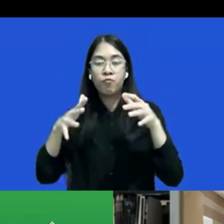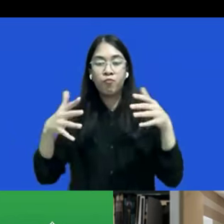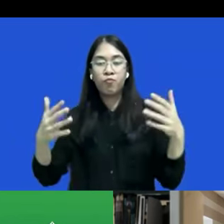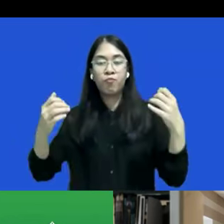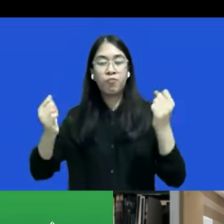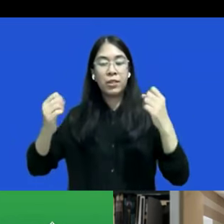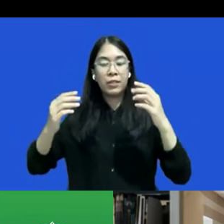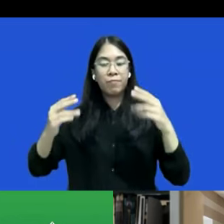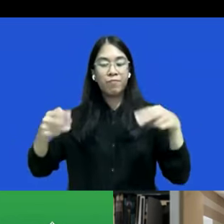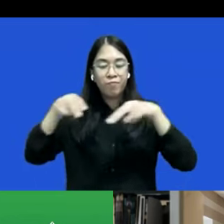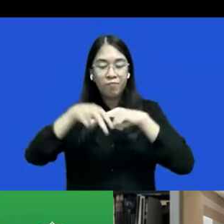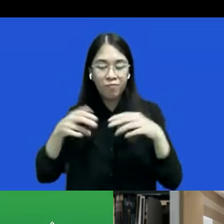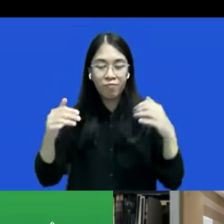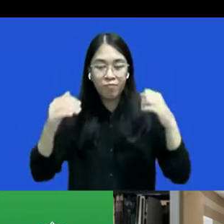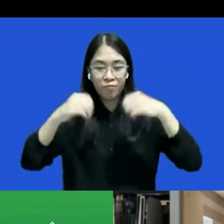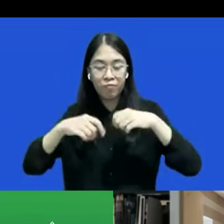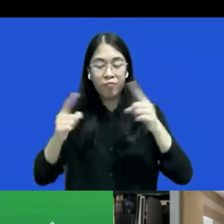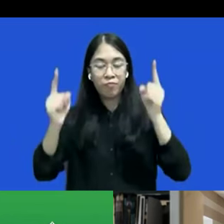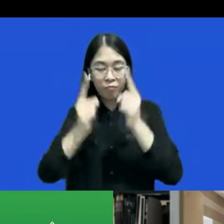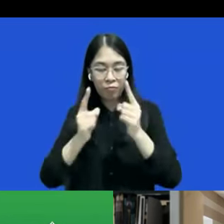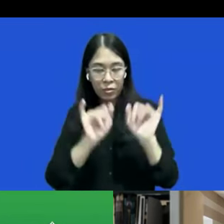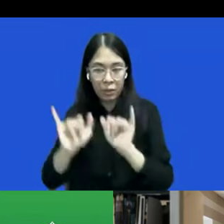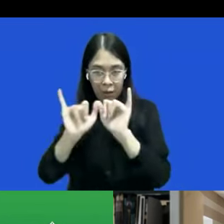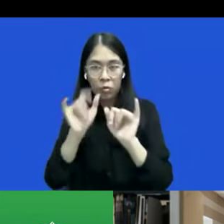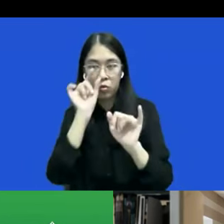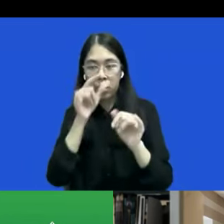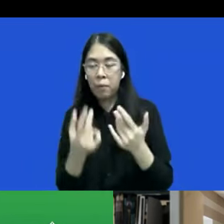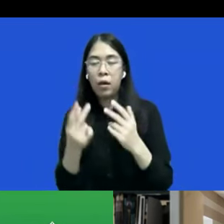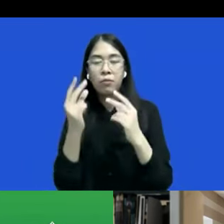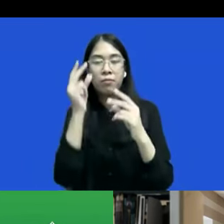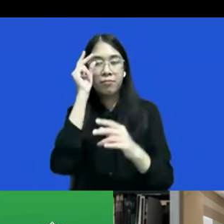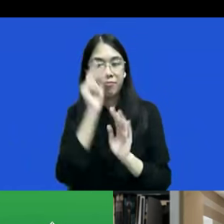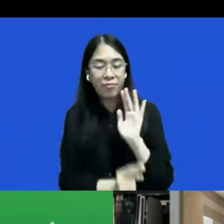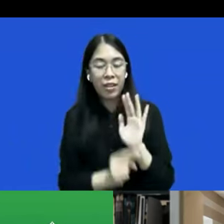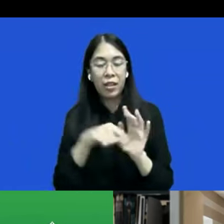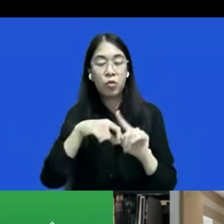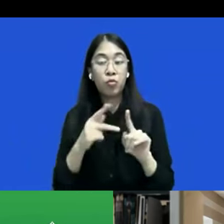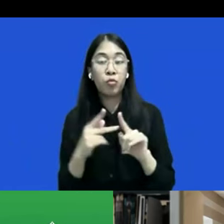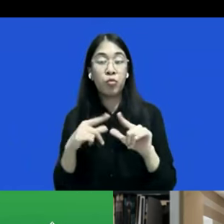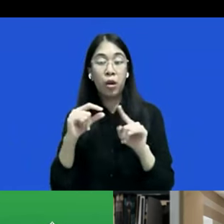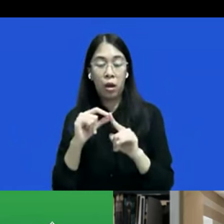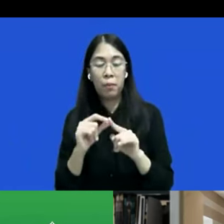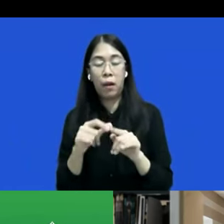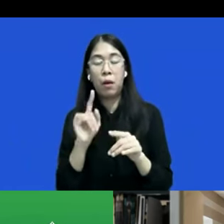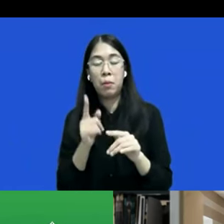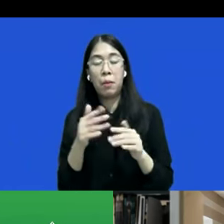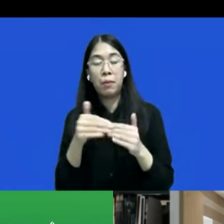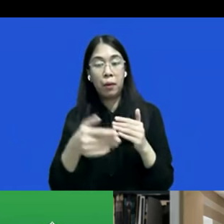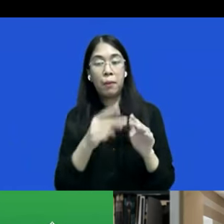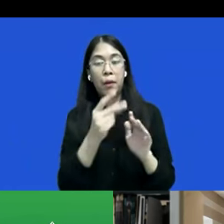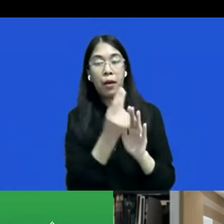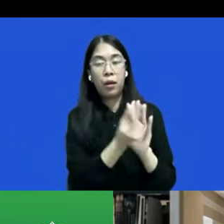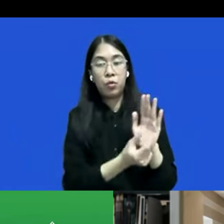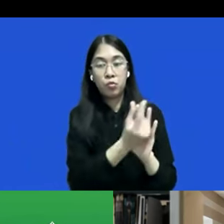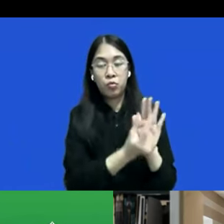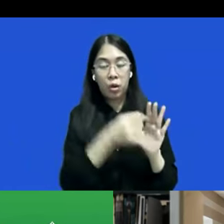apa menentukan sikap terkait perubahan rancangan KUHAP sehingga nanti RUU Polri yang misalnya direvisi dan undang-undang lain yang terkait itu bisa